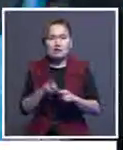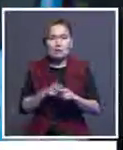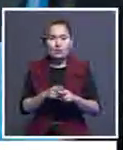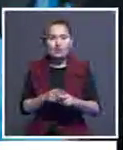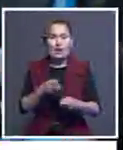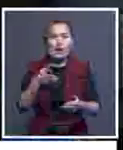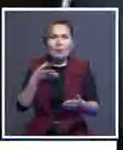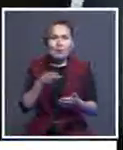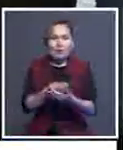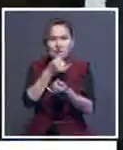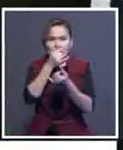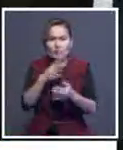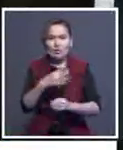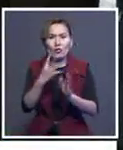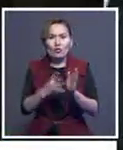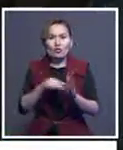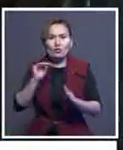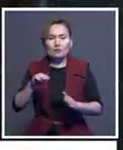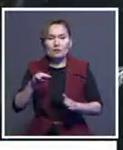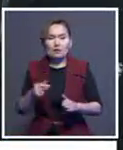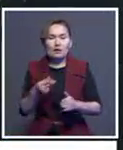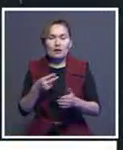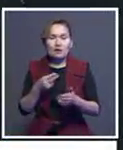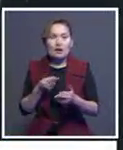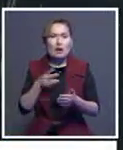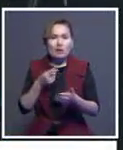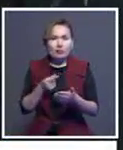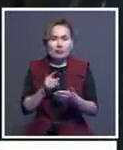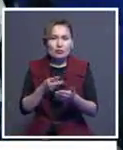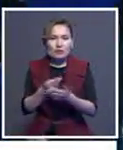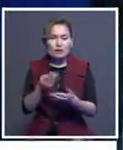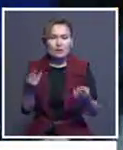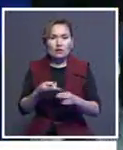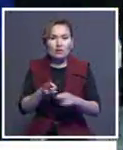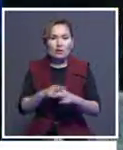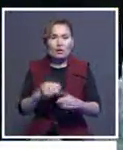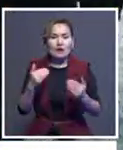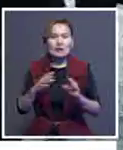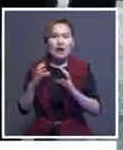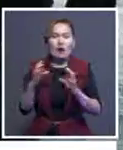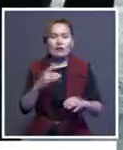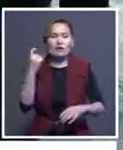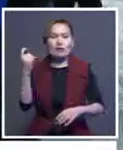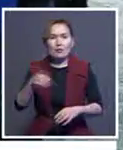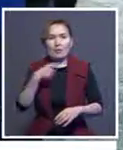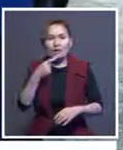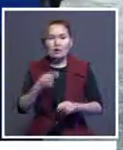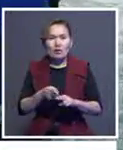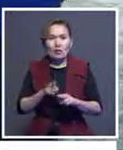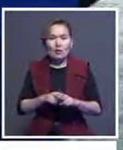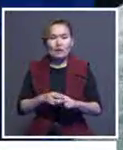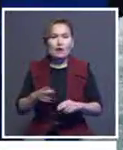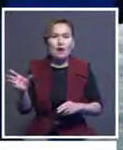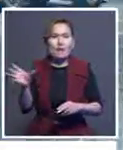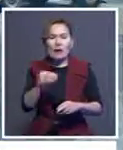төлесе, жолсеріктің еңбекақысы мен тамағы тағы бар. Бірақ автопаркі басшылығының да айтар өз уәжі бар. Көліктің барлығы дерлік